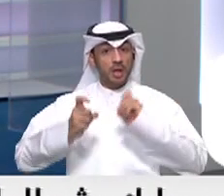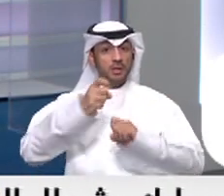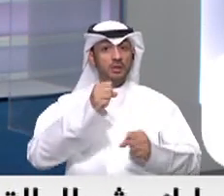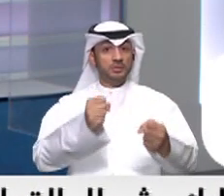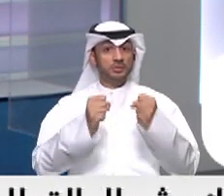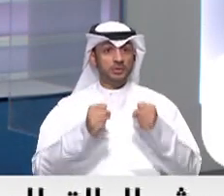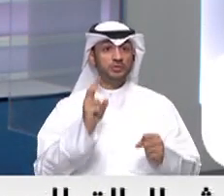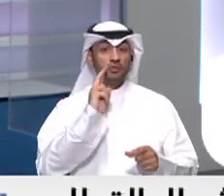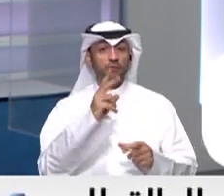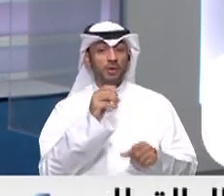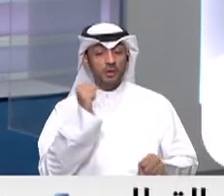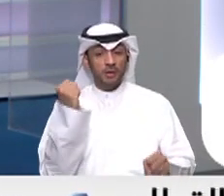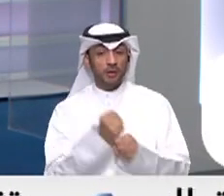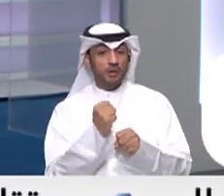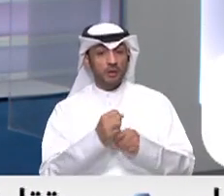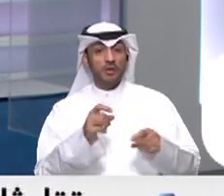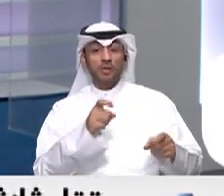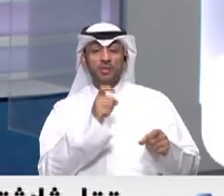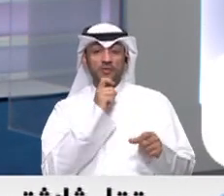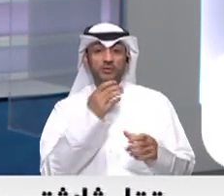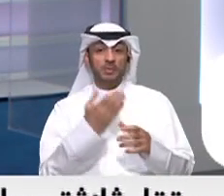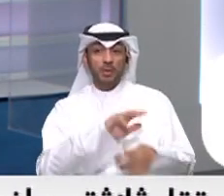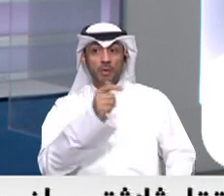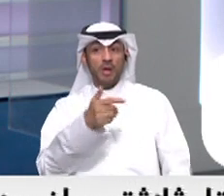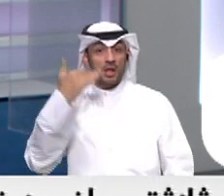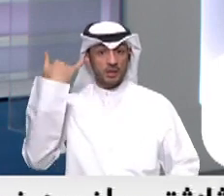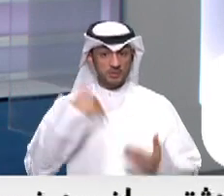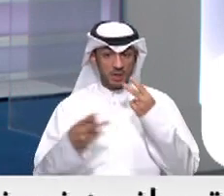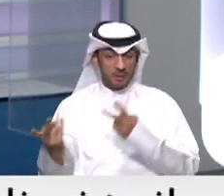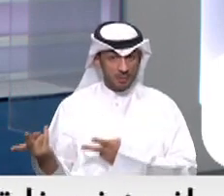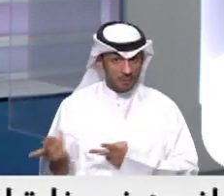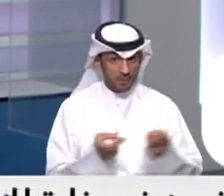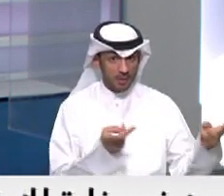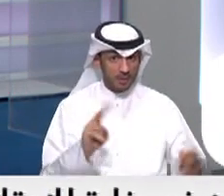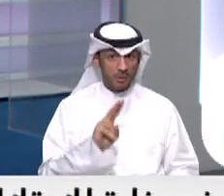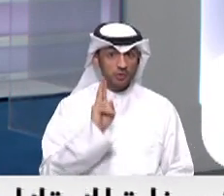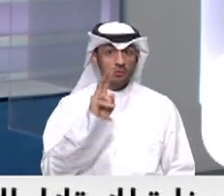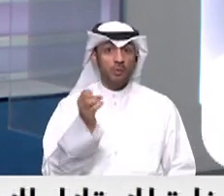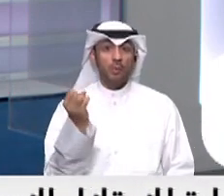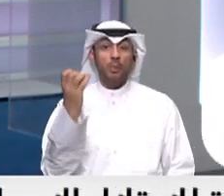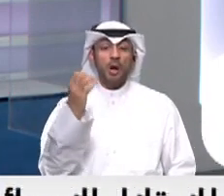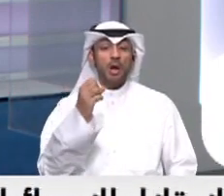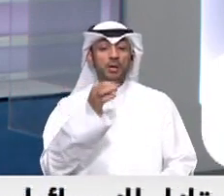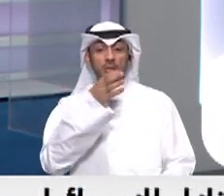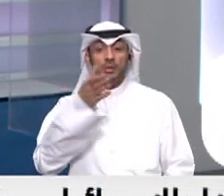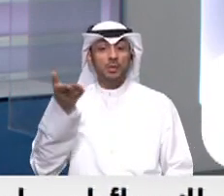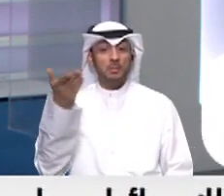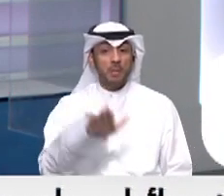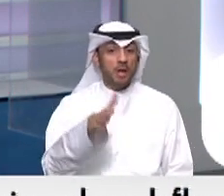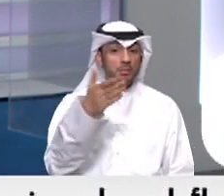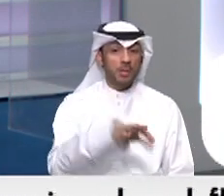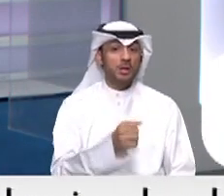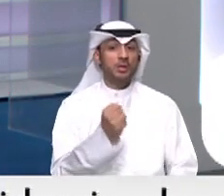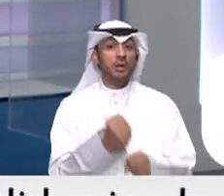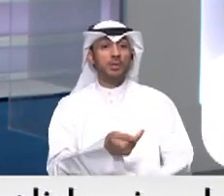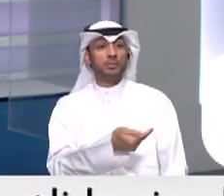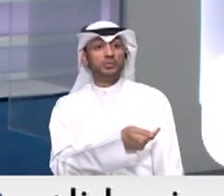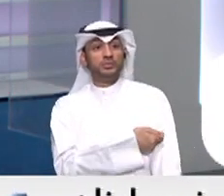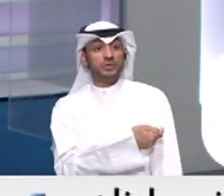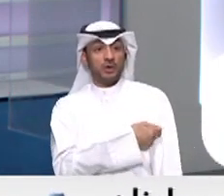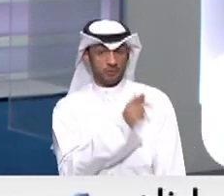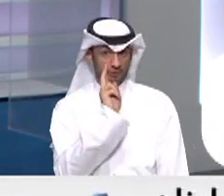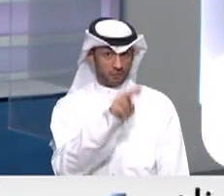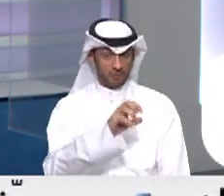تقلص طاقته لاستقبال ضحايا الاعتداءات، إضافة إلى مقتل عشرات العاملين بهذا القطاع. ناقوس